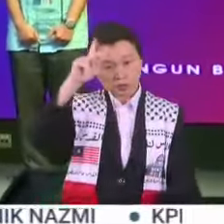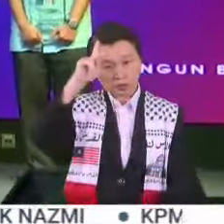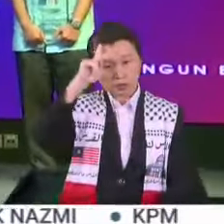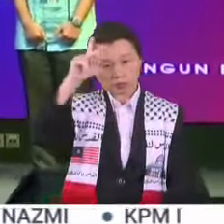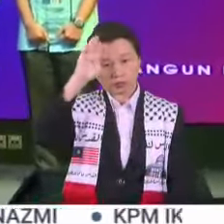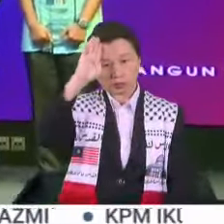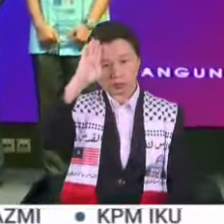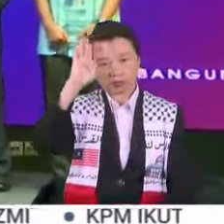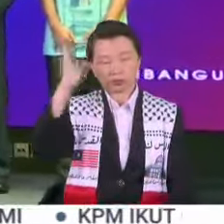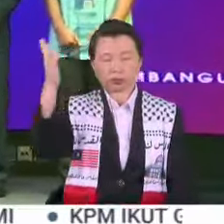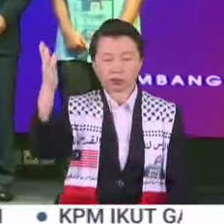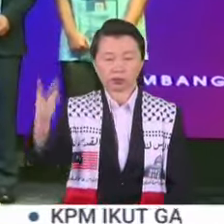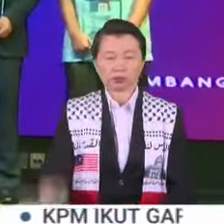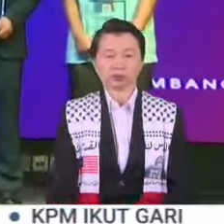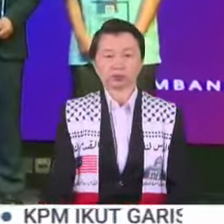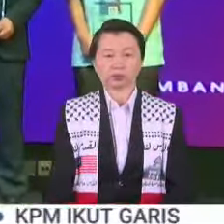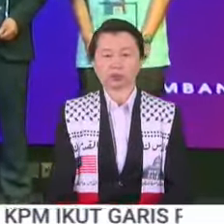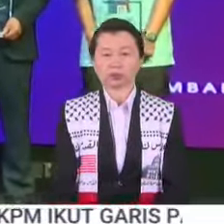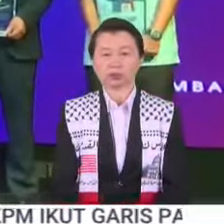Baru.